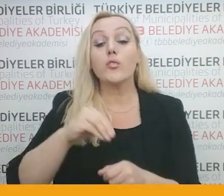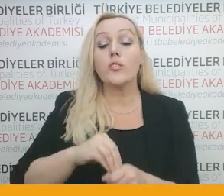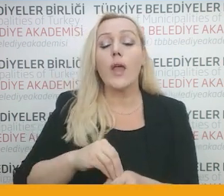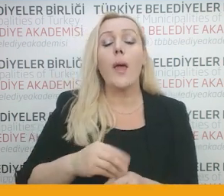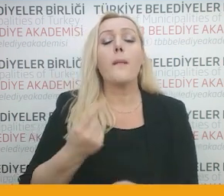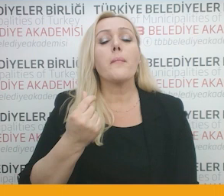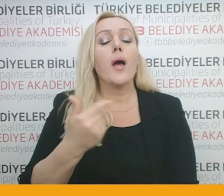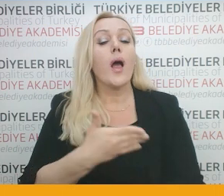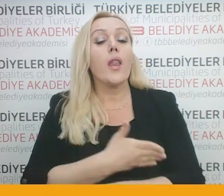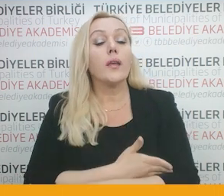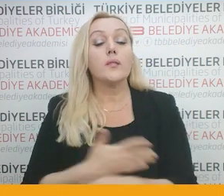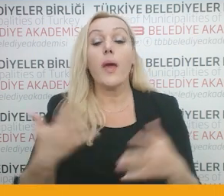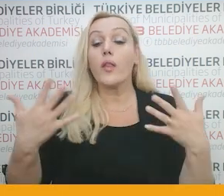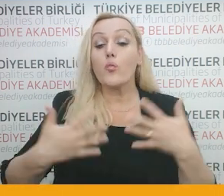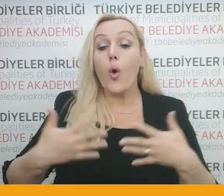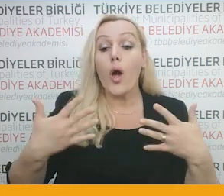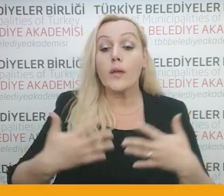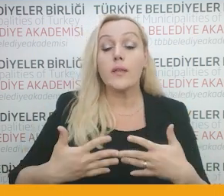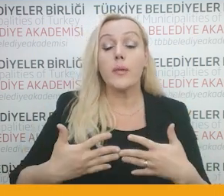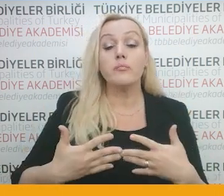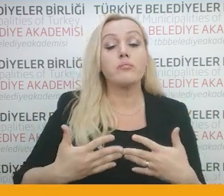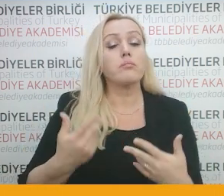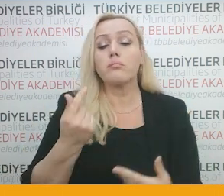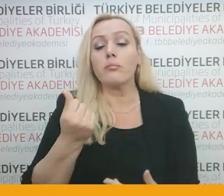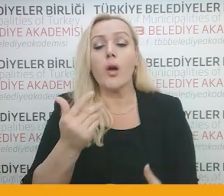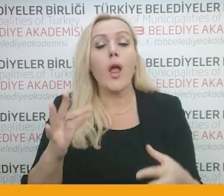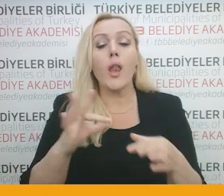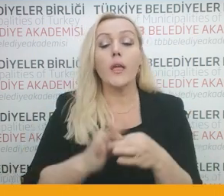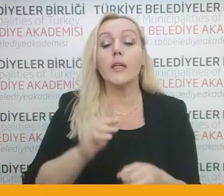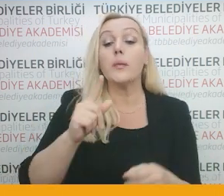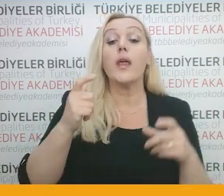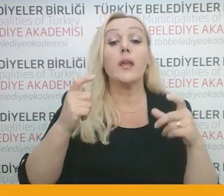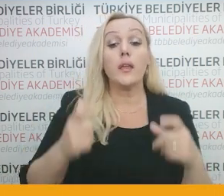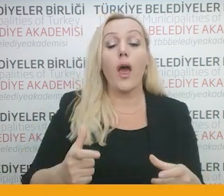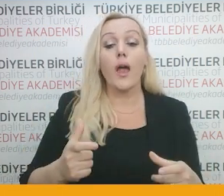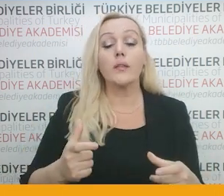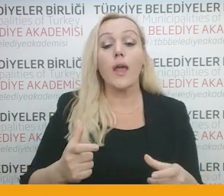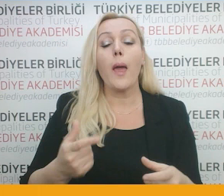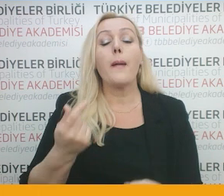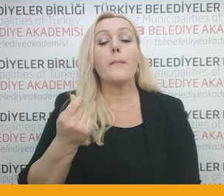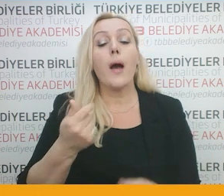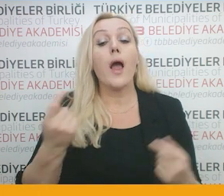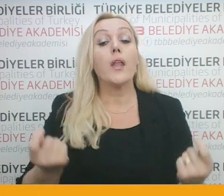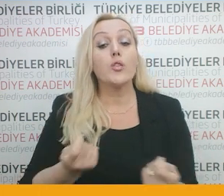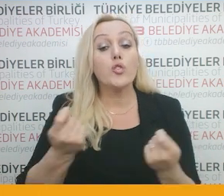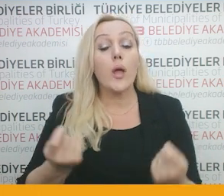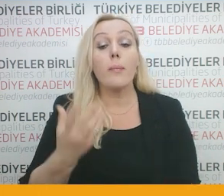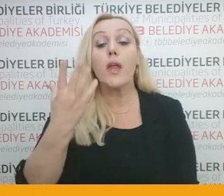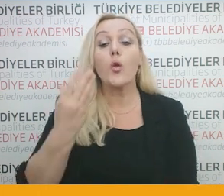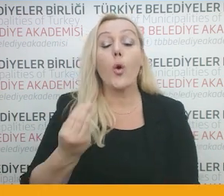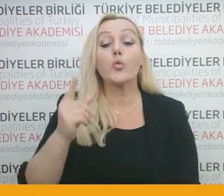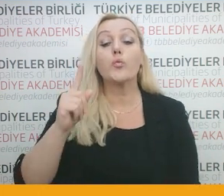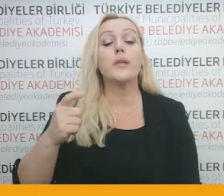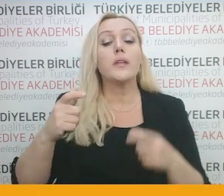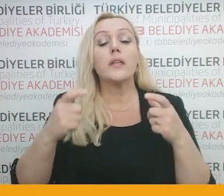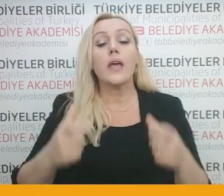mali hizmetlerle, muhasebeyle veya herhangi bir para akışının olduğu birimde, mali iş ve işlemlerin olduğu bir birimde